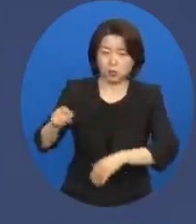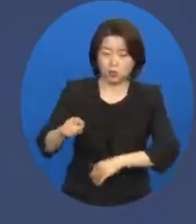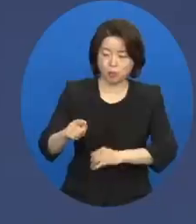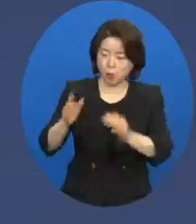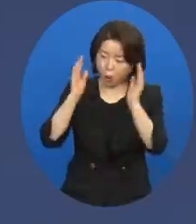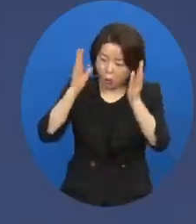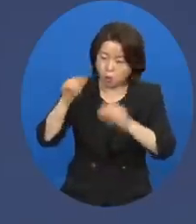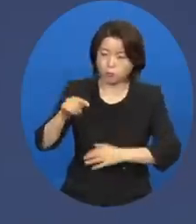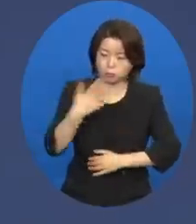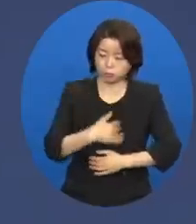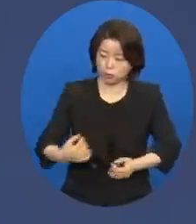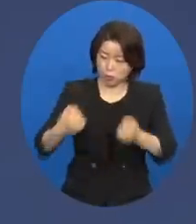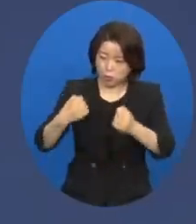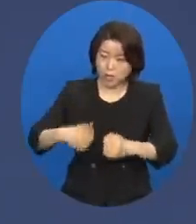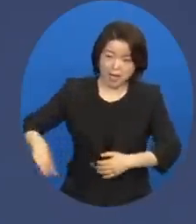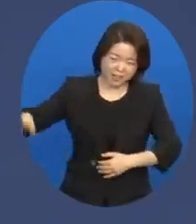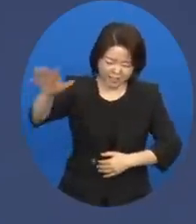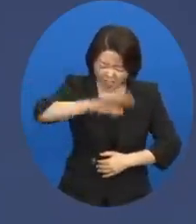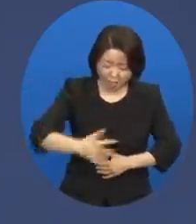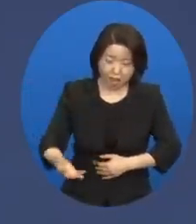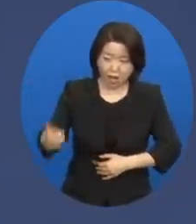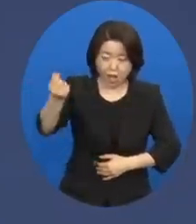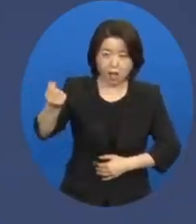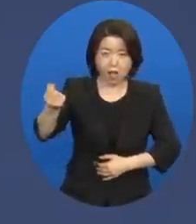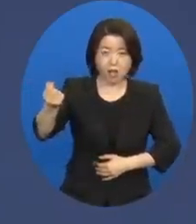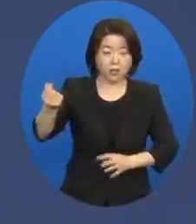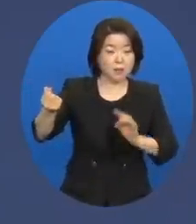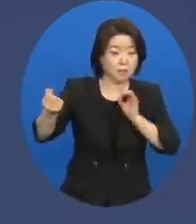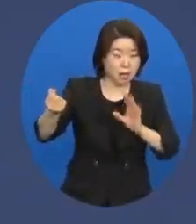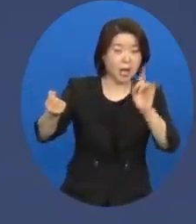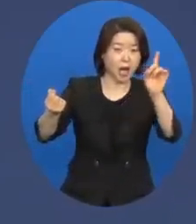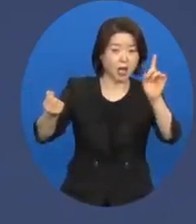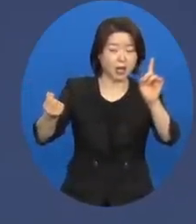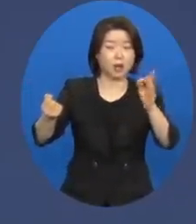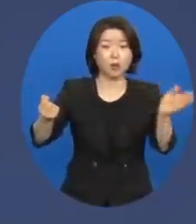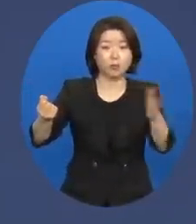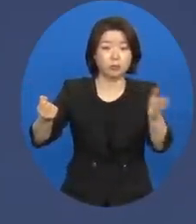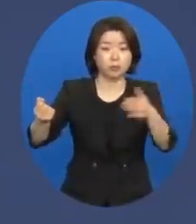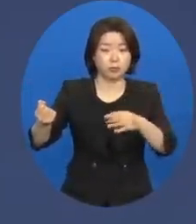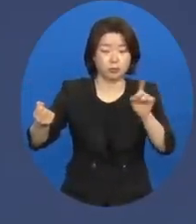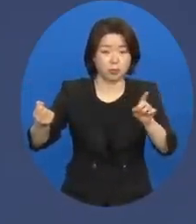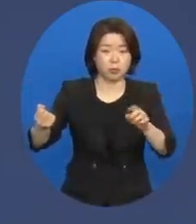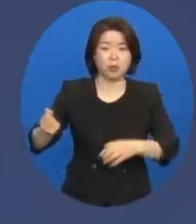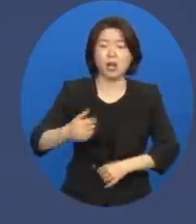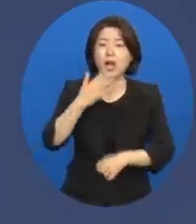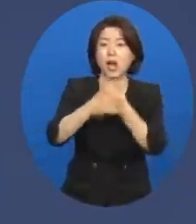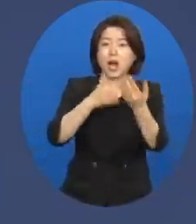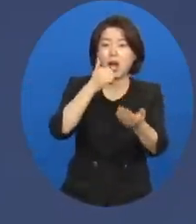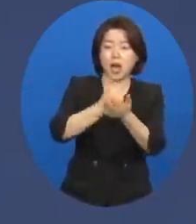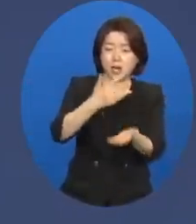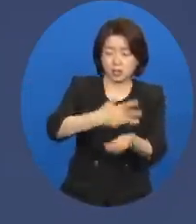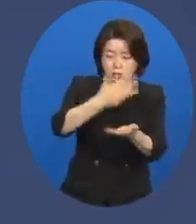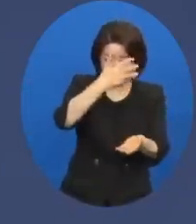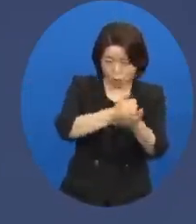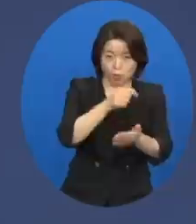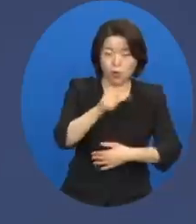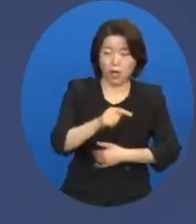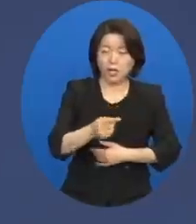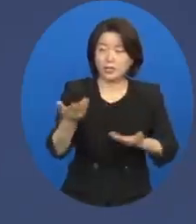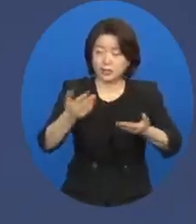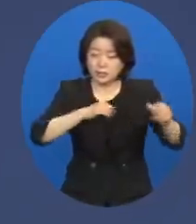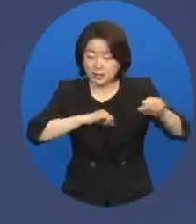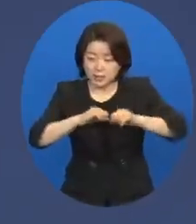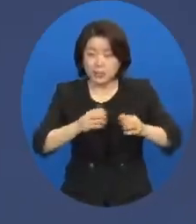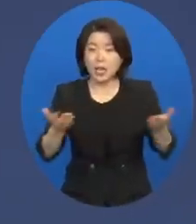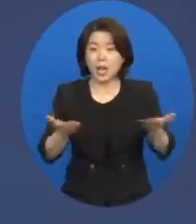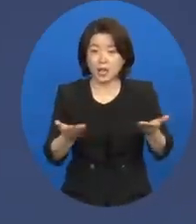학벌도 건강도 모든 것 다 가졌는데 딱 한 가지만, 그게 바로 하나님 여호와와 그의 그 행하신